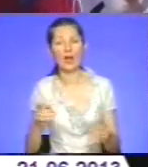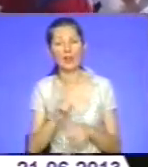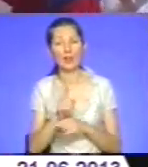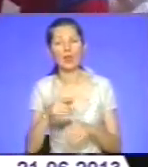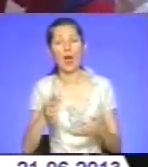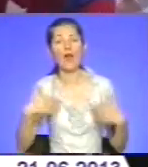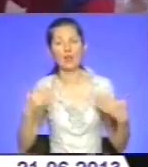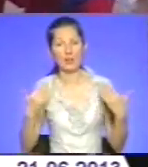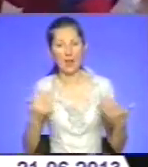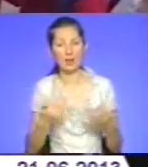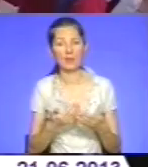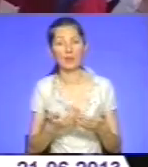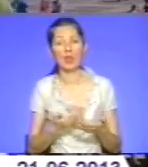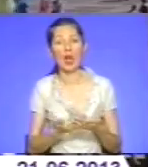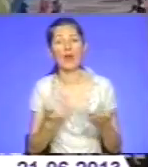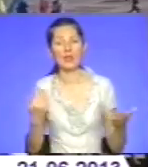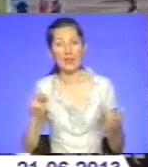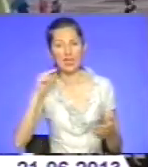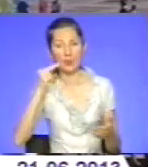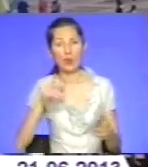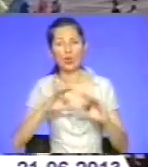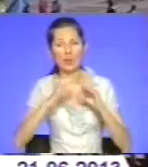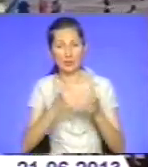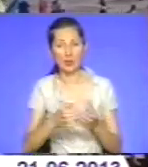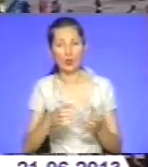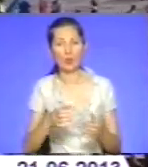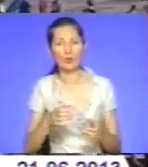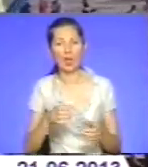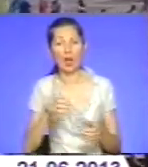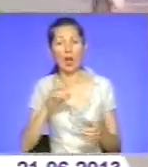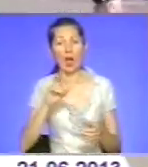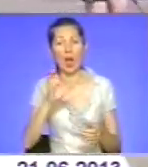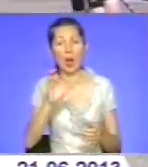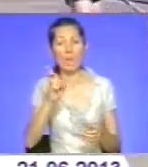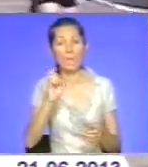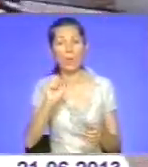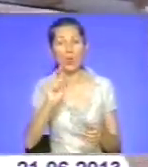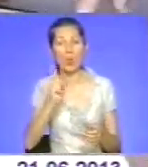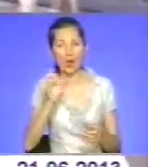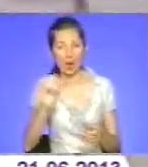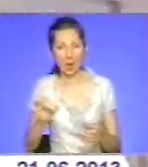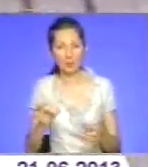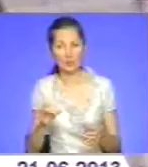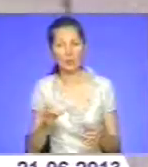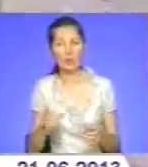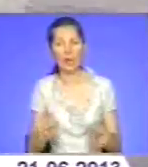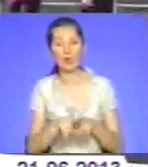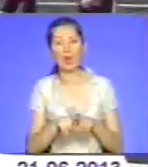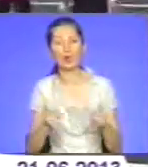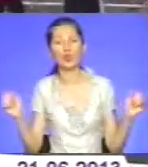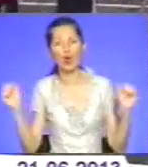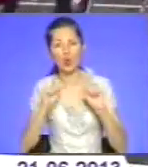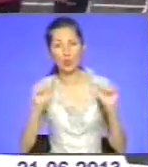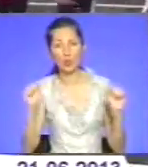від чемпіона світу з легкої атлетики Сергія Бубки. Також розминку і конкурси з молоддю проводили чемпіонка світу з